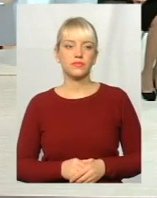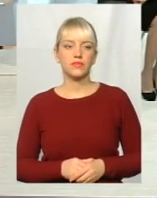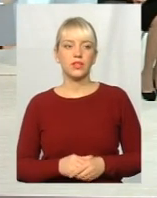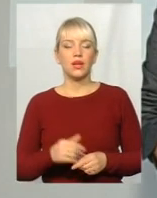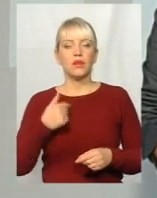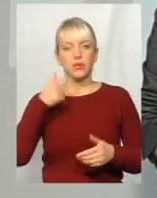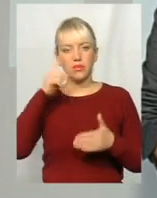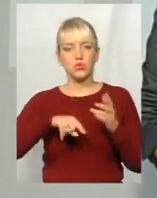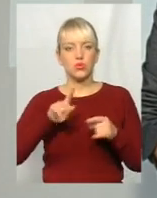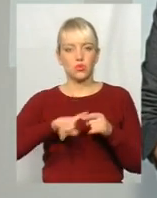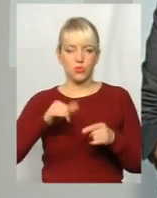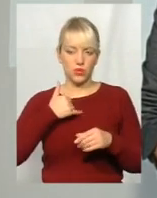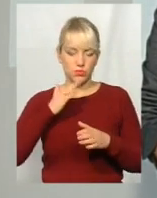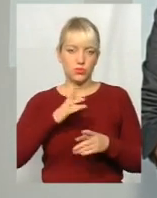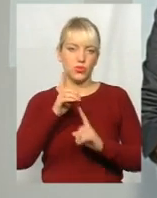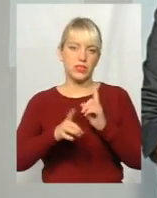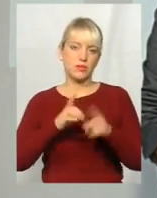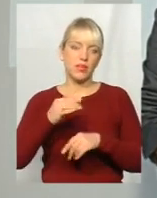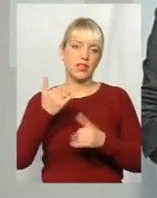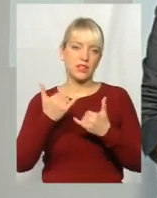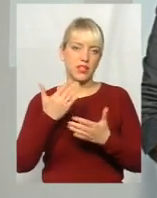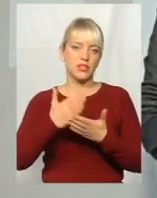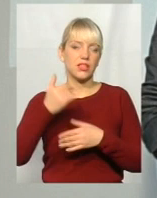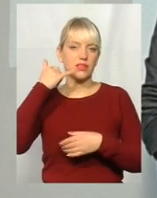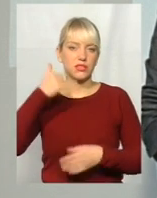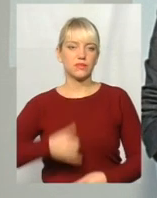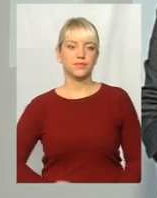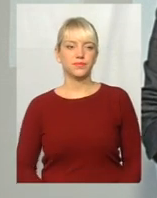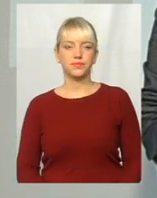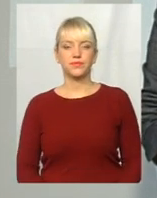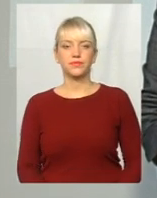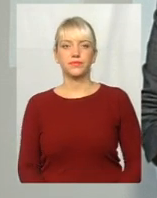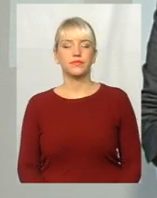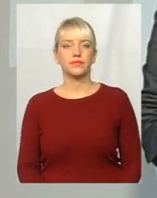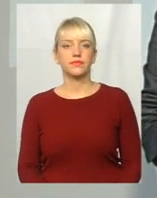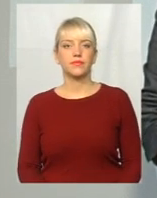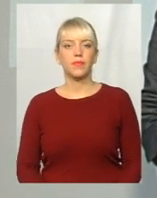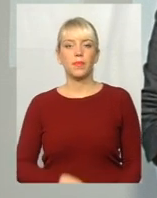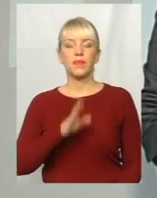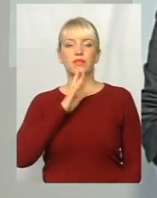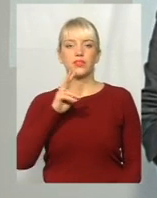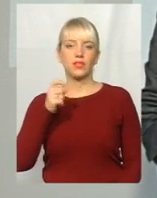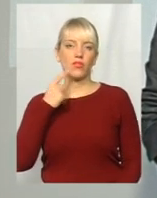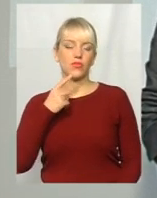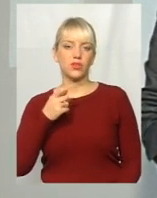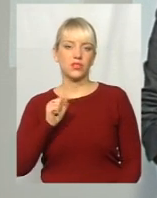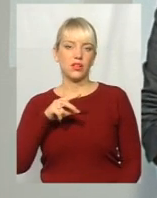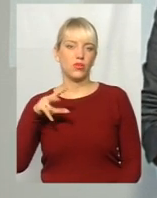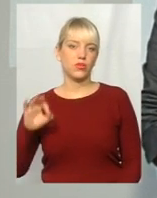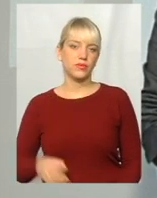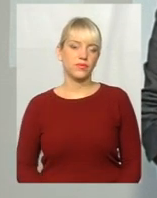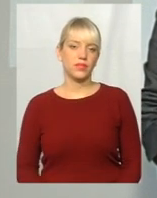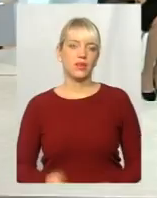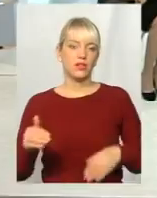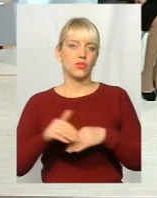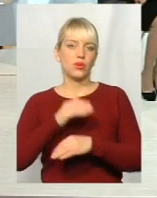ці зміни. А тим часом у нас є на зв'язку глядач. Давайте послухаємо його. Добрий вечір. Так, слухаємо вас.